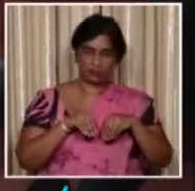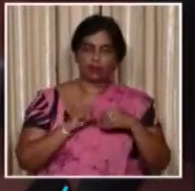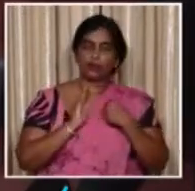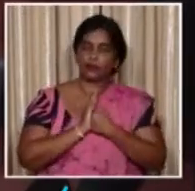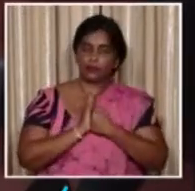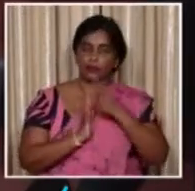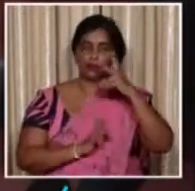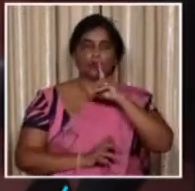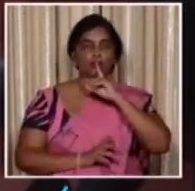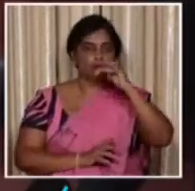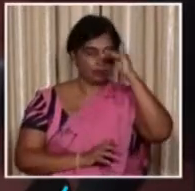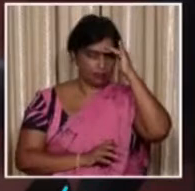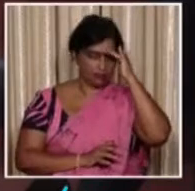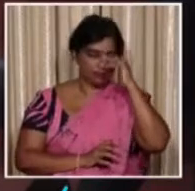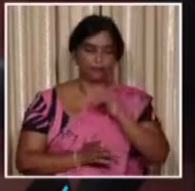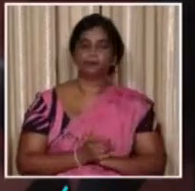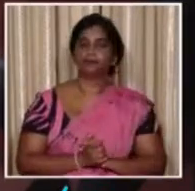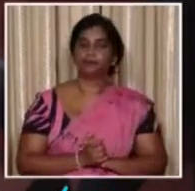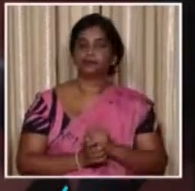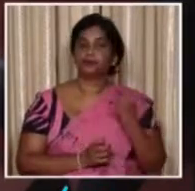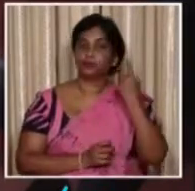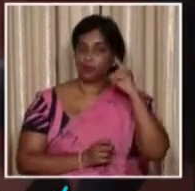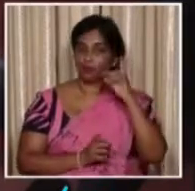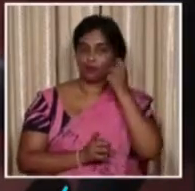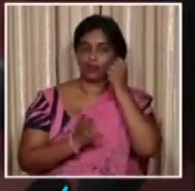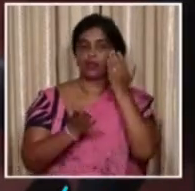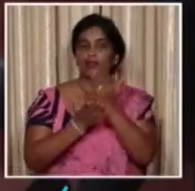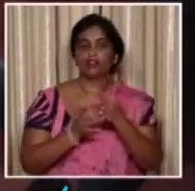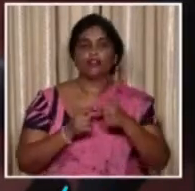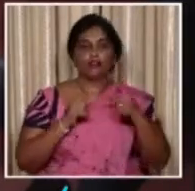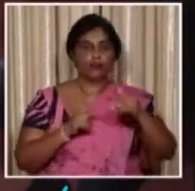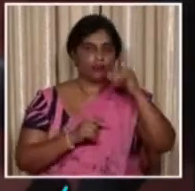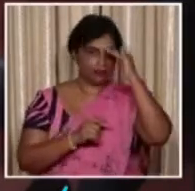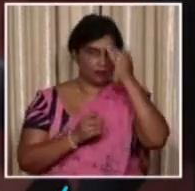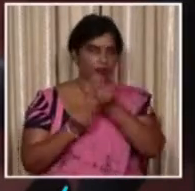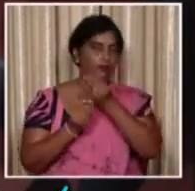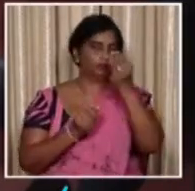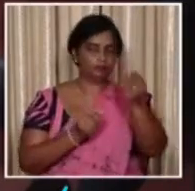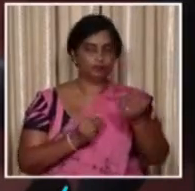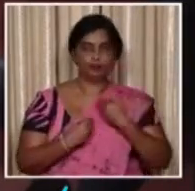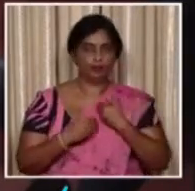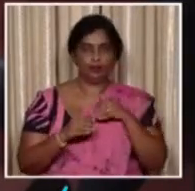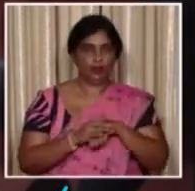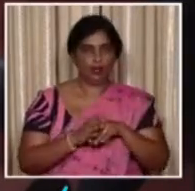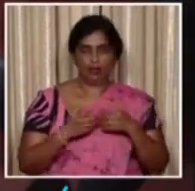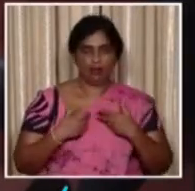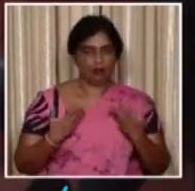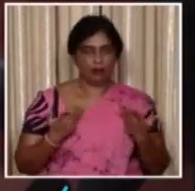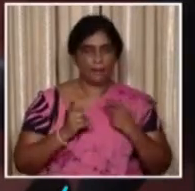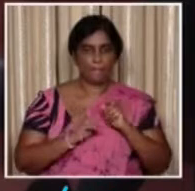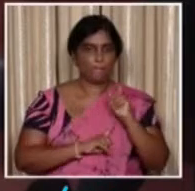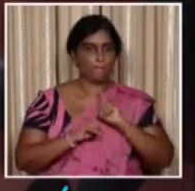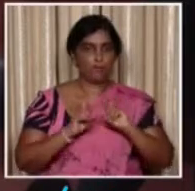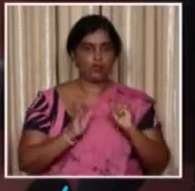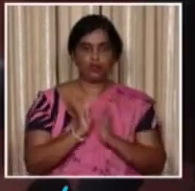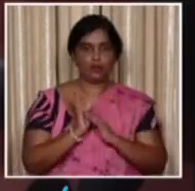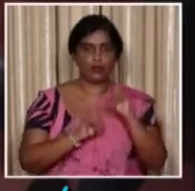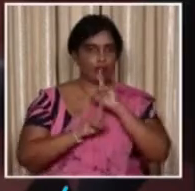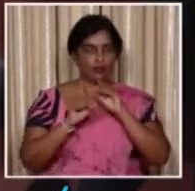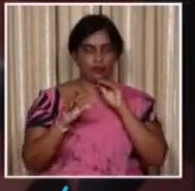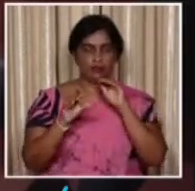නියෝජ්‍ය කතානායකතුමනි, ඊයේ මෙම යෝජනා විපක්ෂ නායකතුමා විසින් ගෙනාවේ මා හිතේනේ පාර්ලිමේන්තු කාර්ක සභා